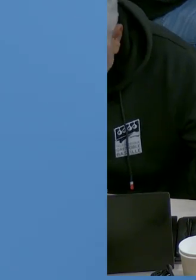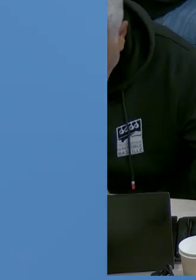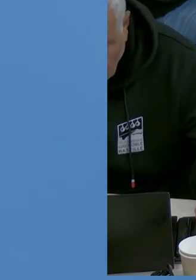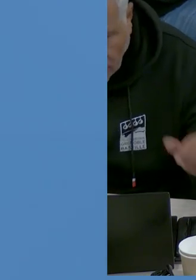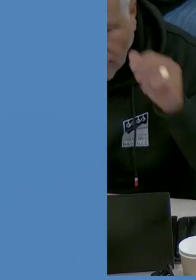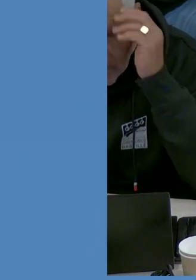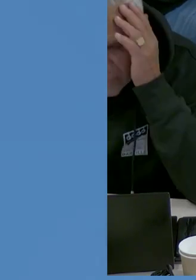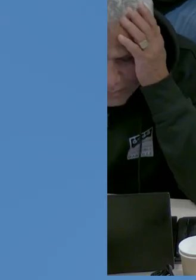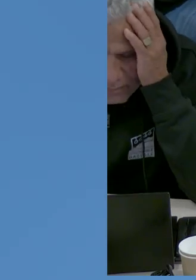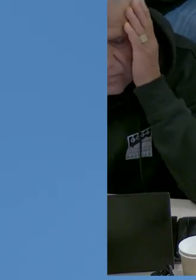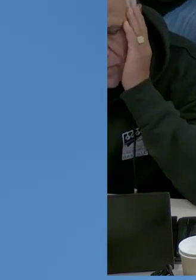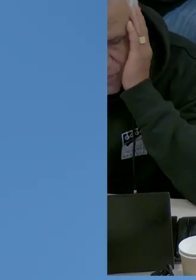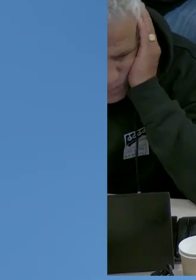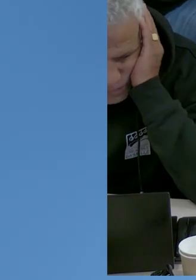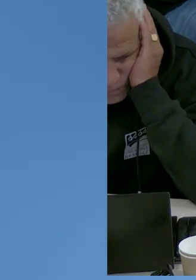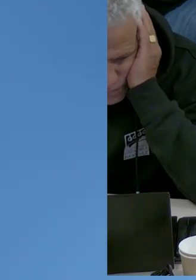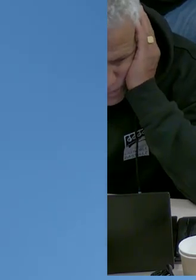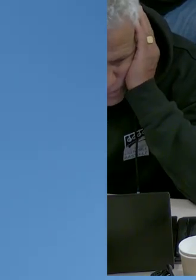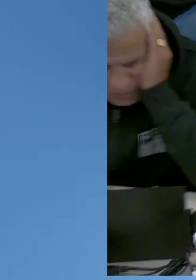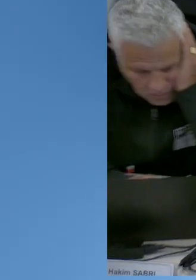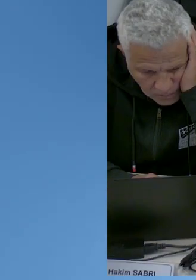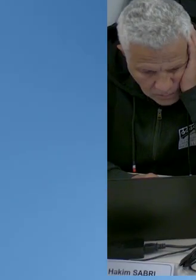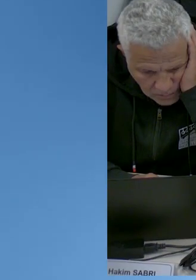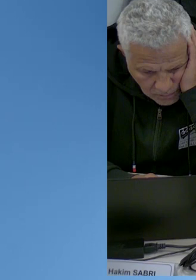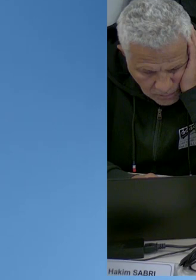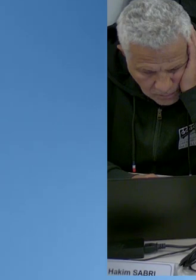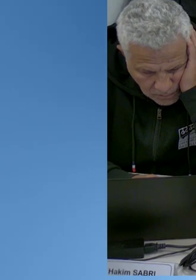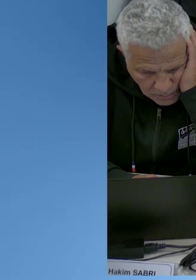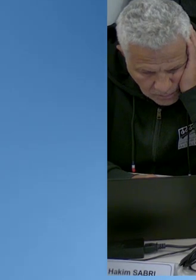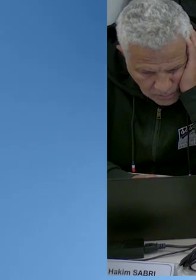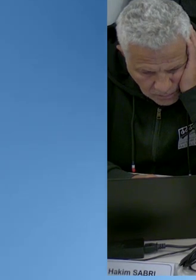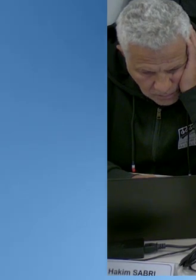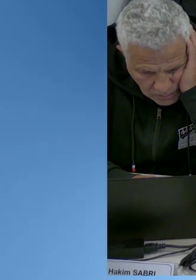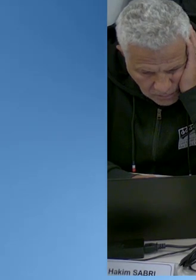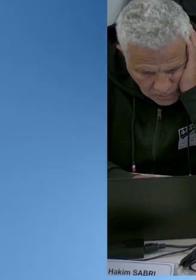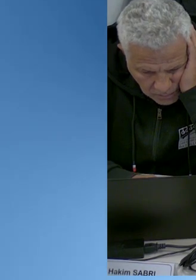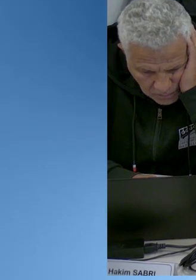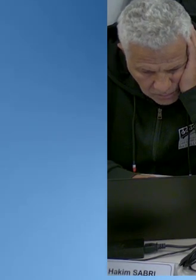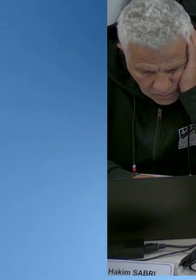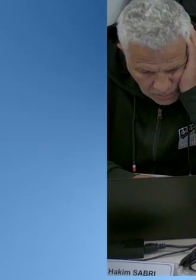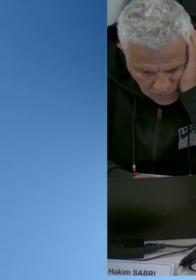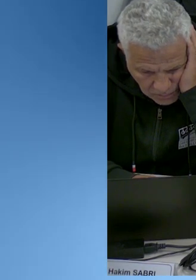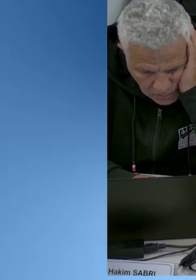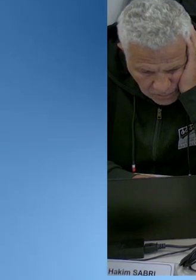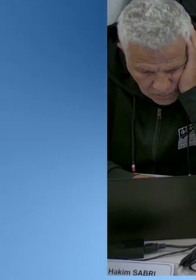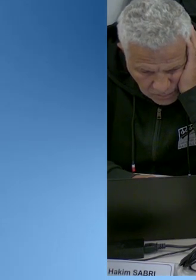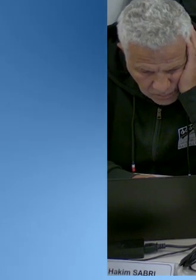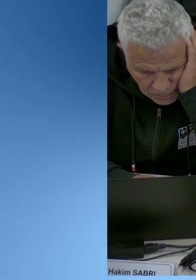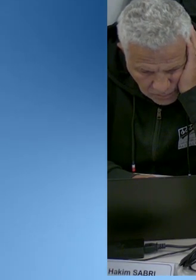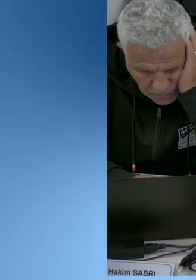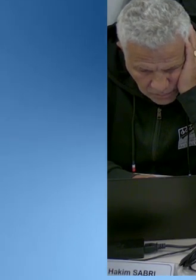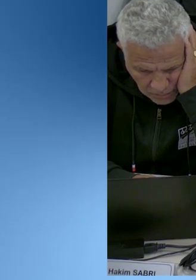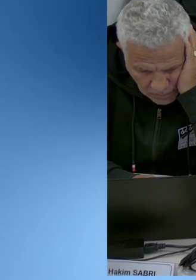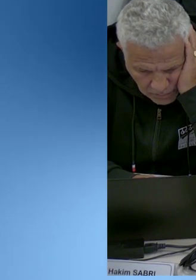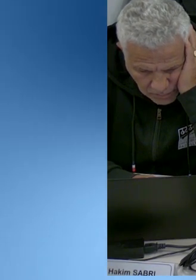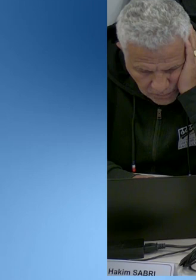l'agence également grenob Alpe cette convocation a eu lieu le 4 juillet cette réunion a été annulée elle ne s'est pas tenue et il n'y